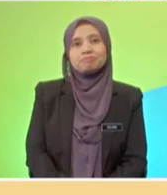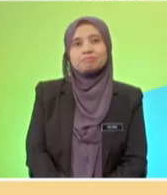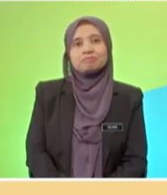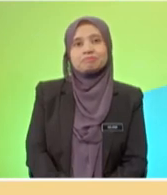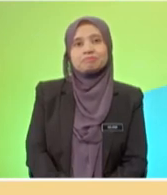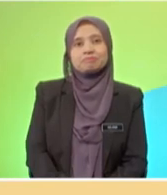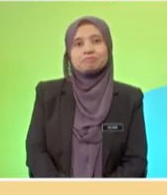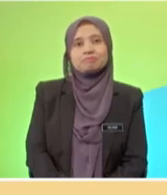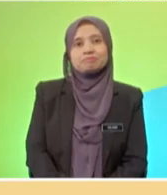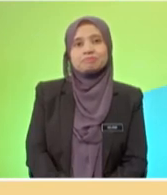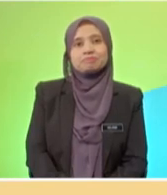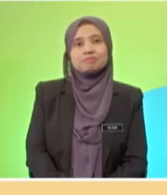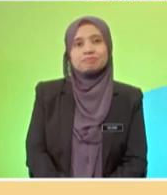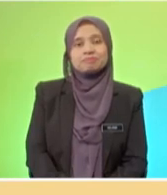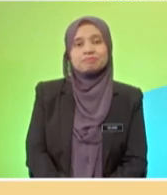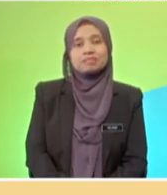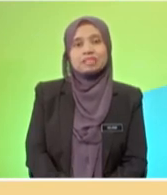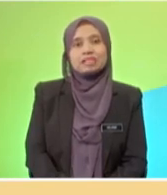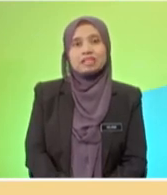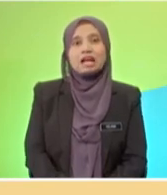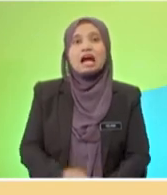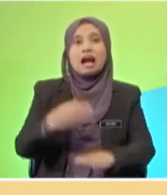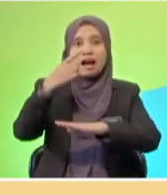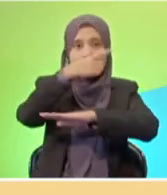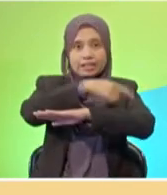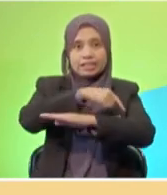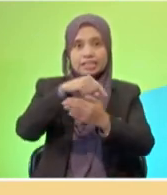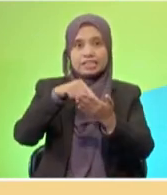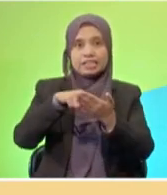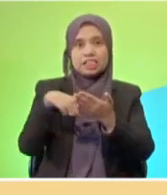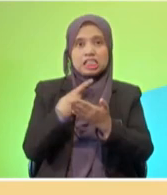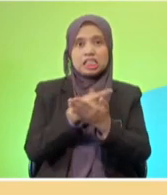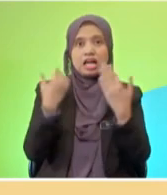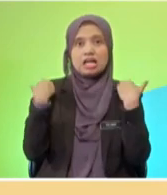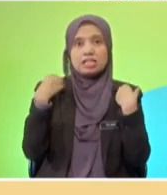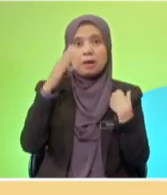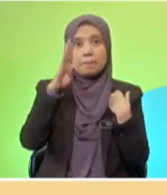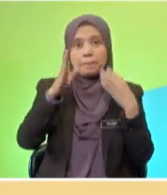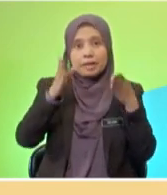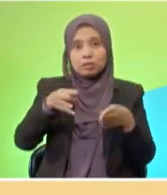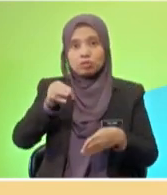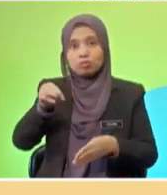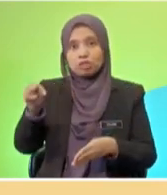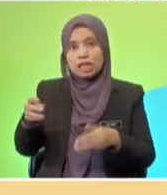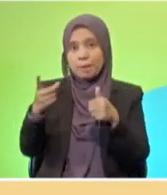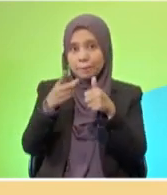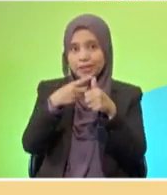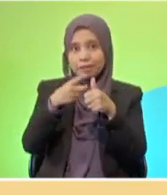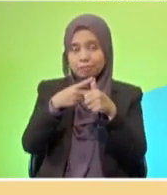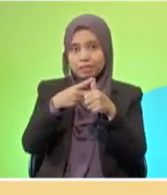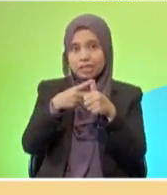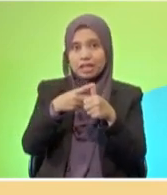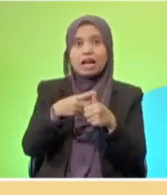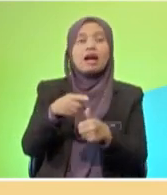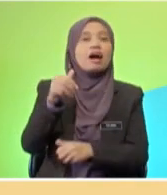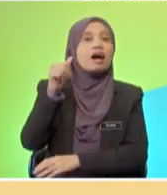Assalamualaikum oke baiklah pada hari ini kita ada empat orang murid yang pertama adik Annur